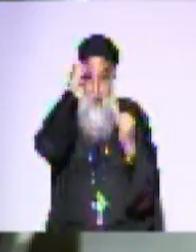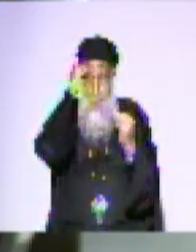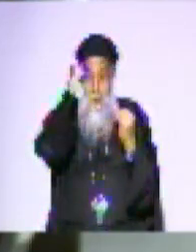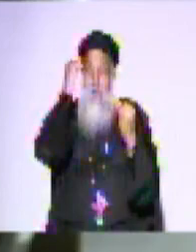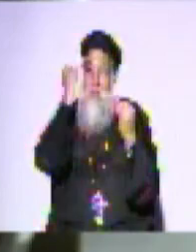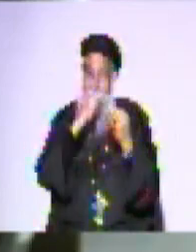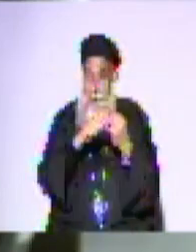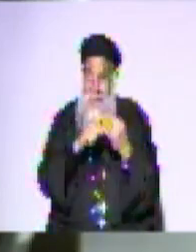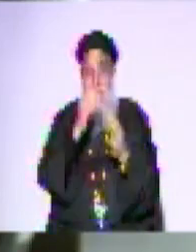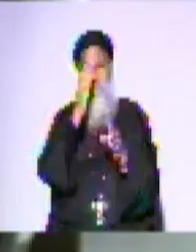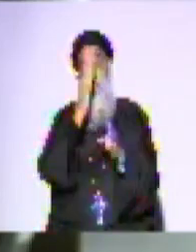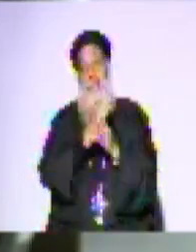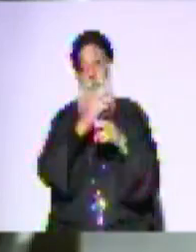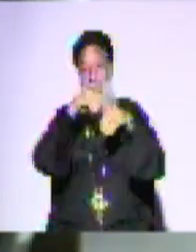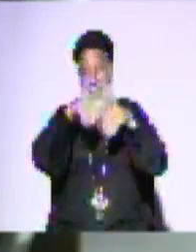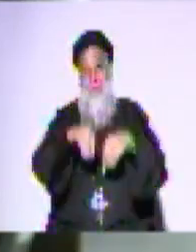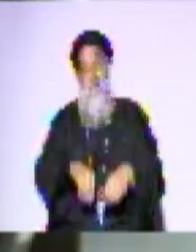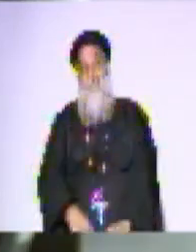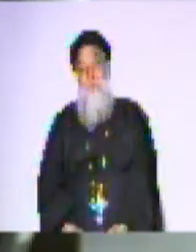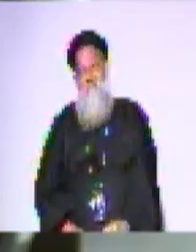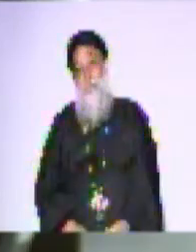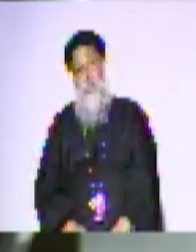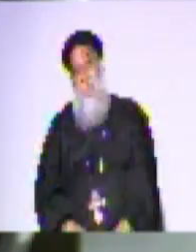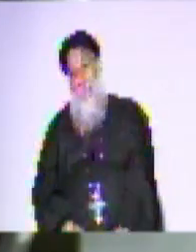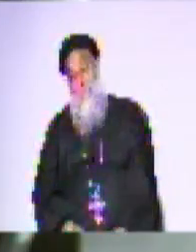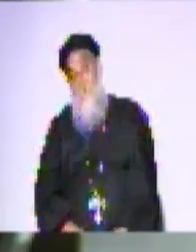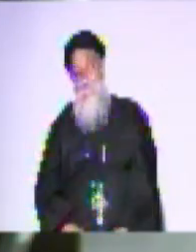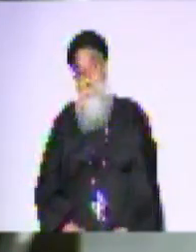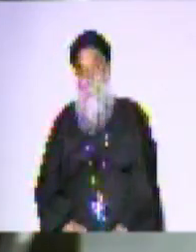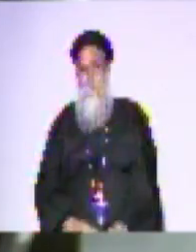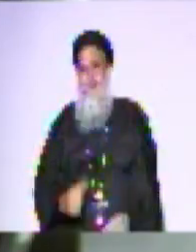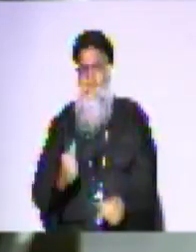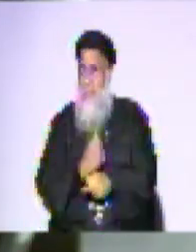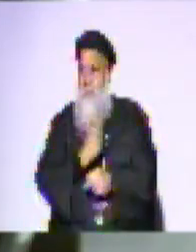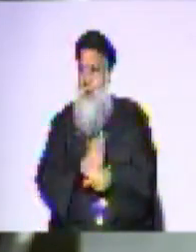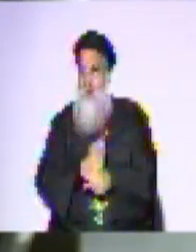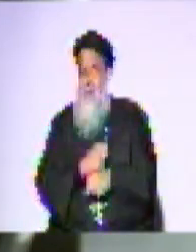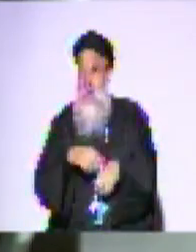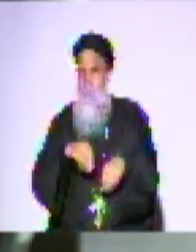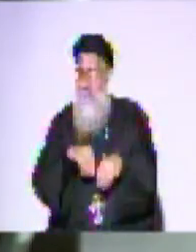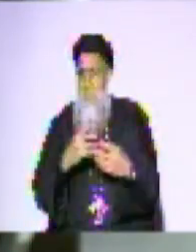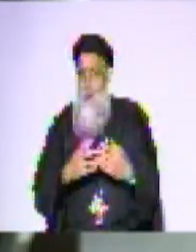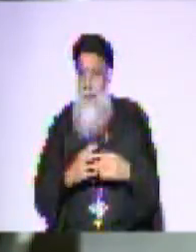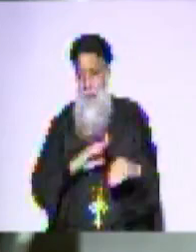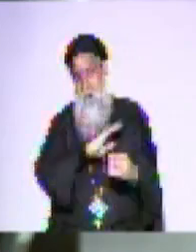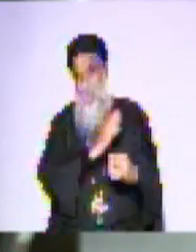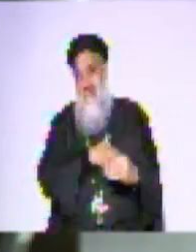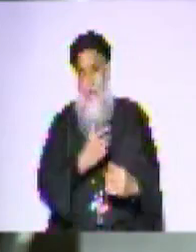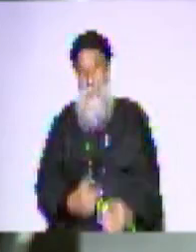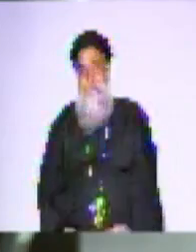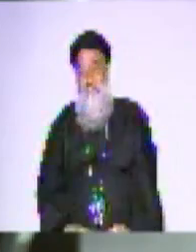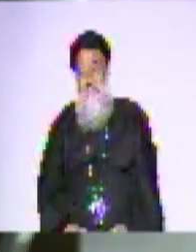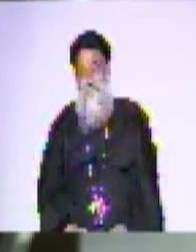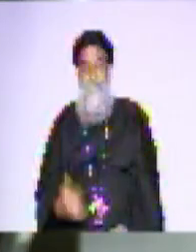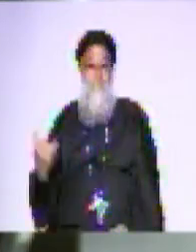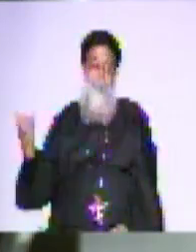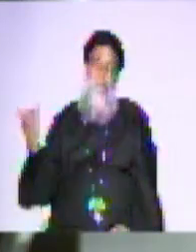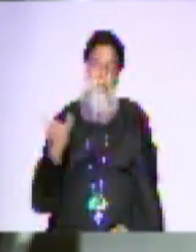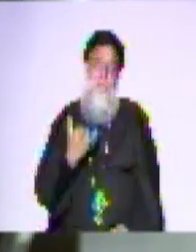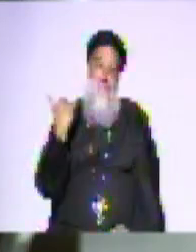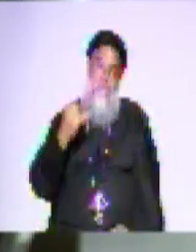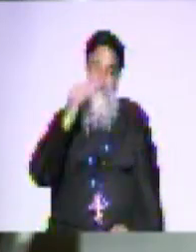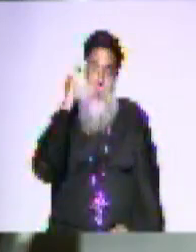المعمودية متاحة طبعا، لكن فاعلية المعمودية بتتوقف على الإيمان. ده مهم جدا